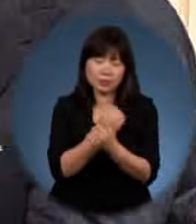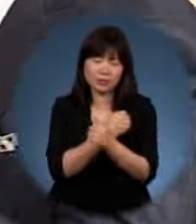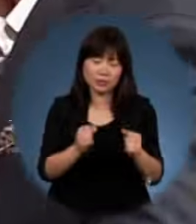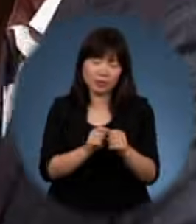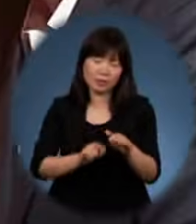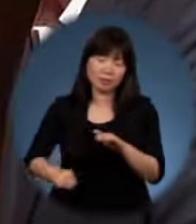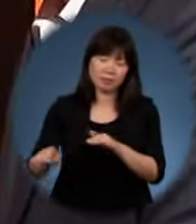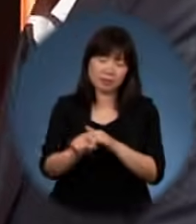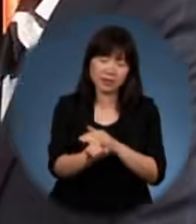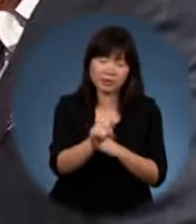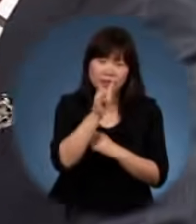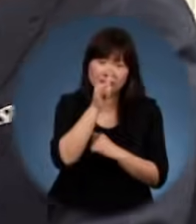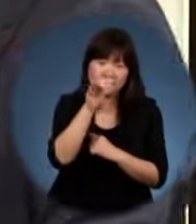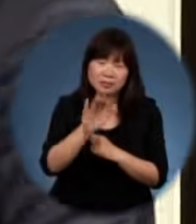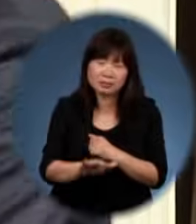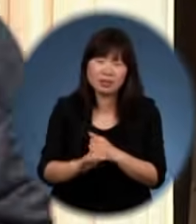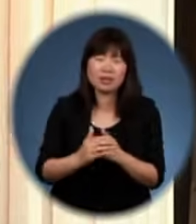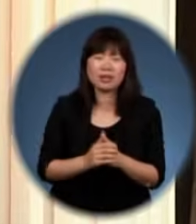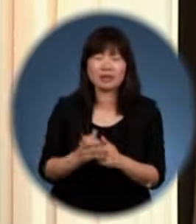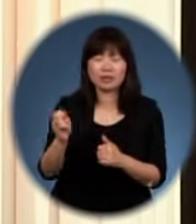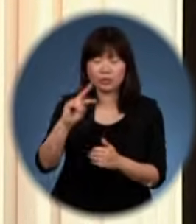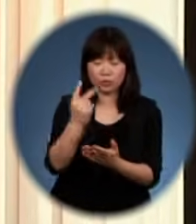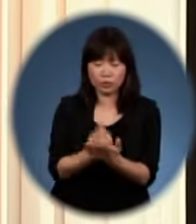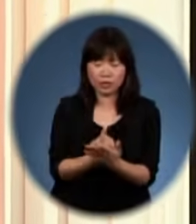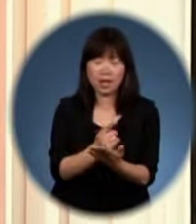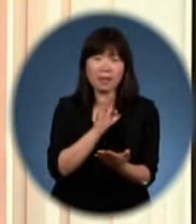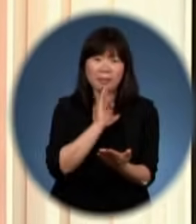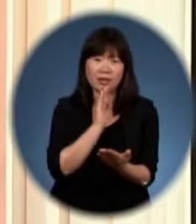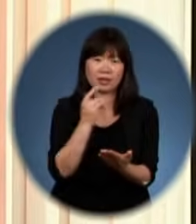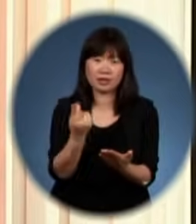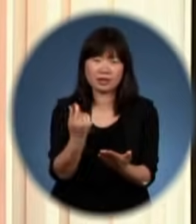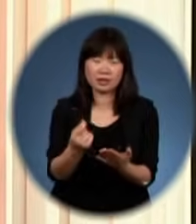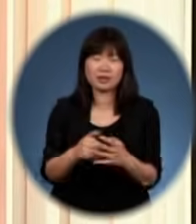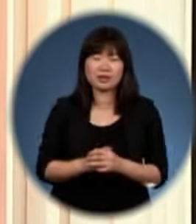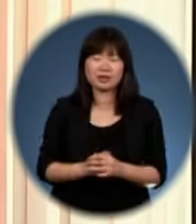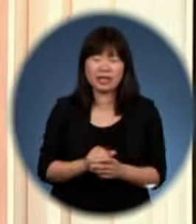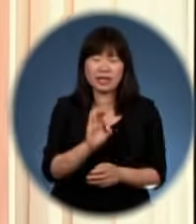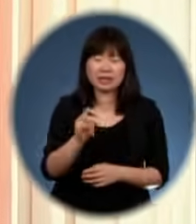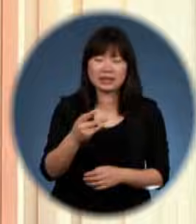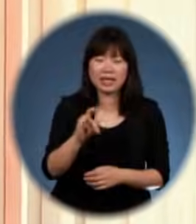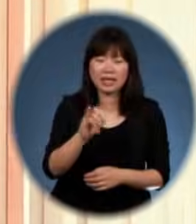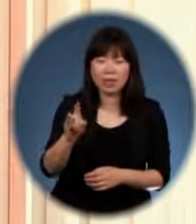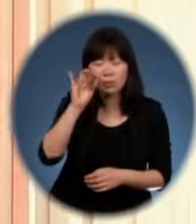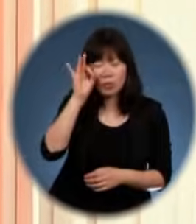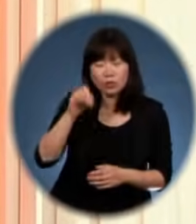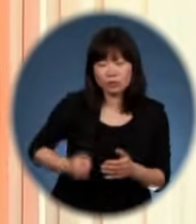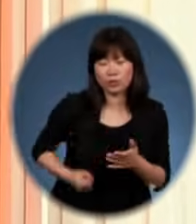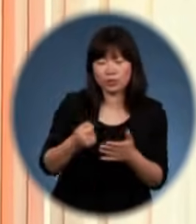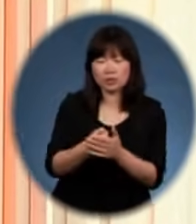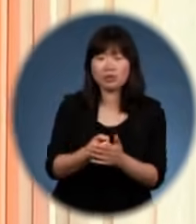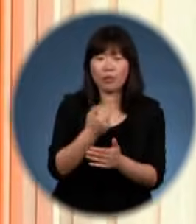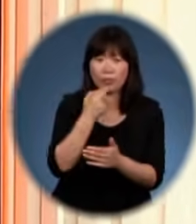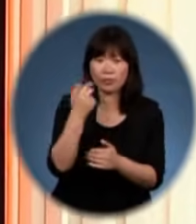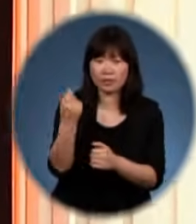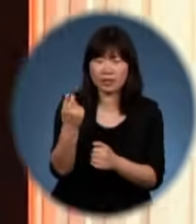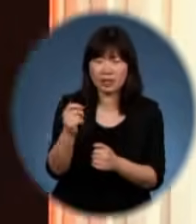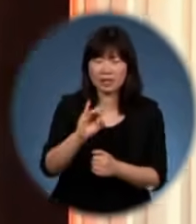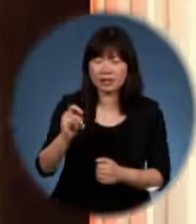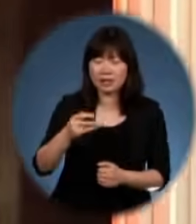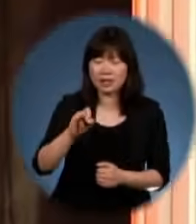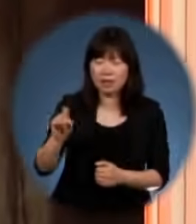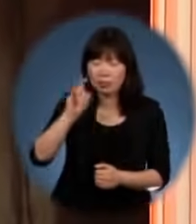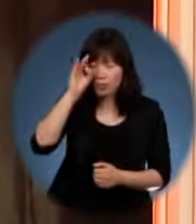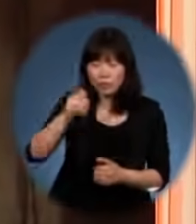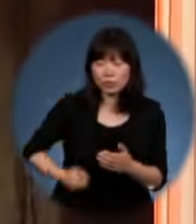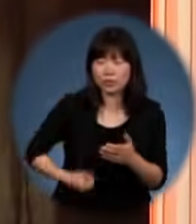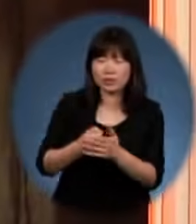낳았지만 다시 돌아 온다는 것입니다 이 dr 을 볼 용기가 없다는 것이죠 예 edr 을 벌